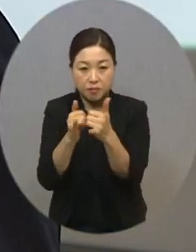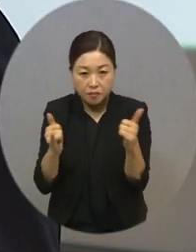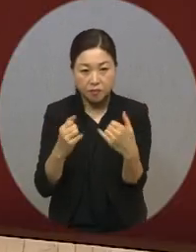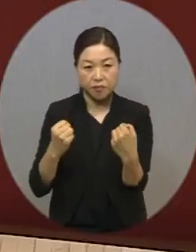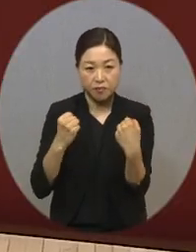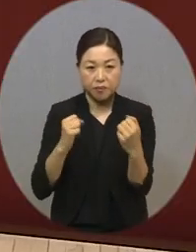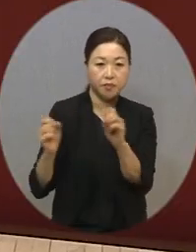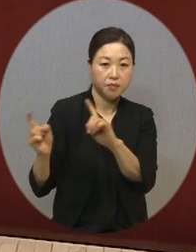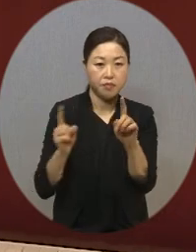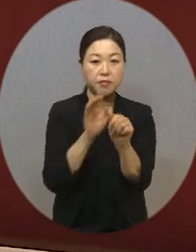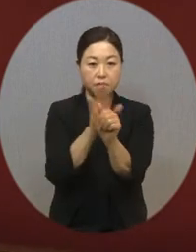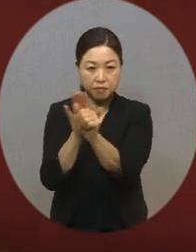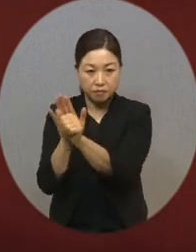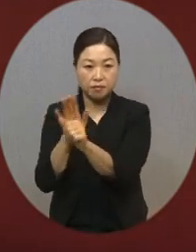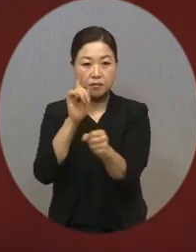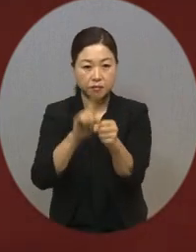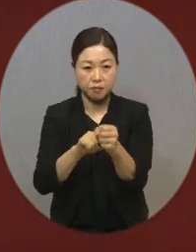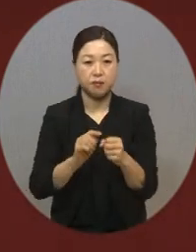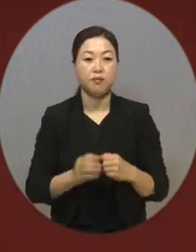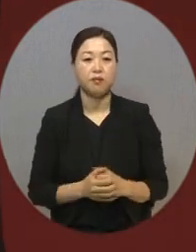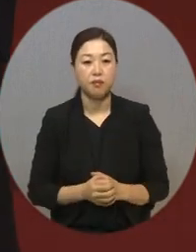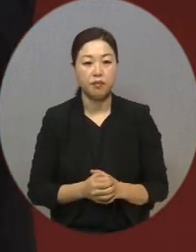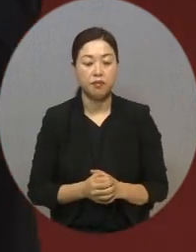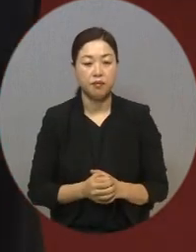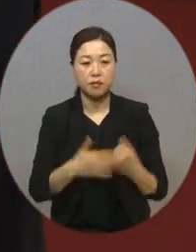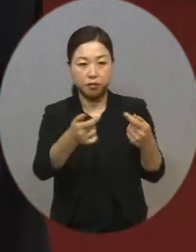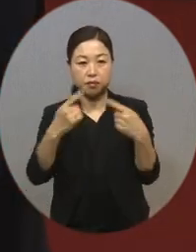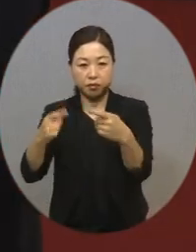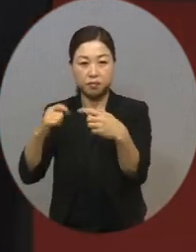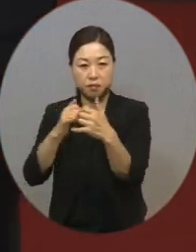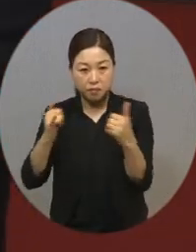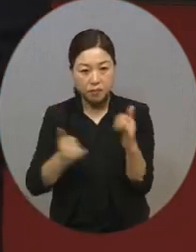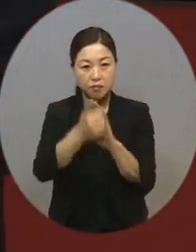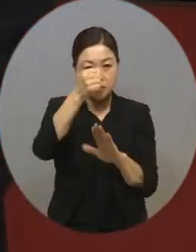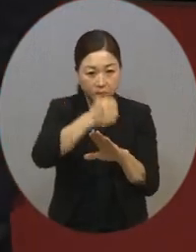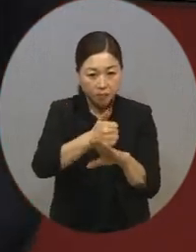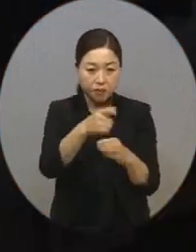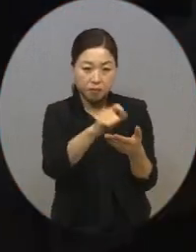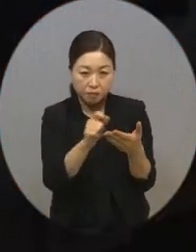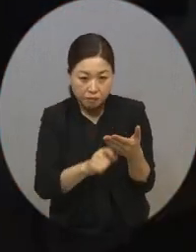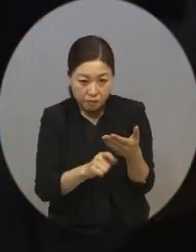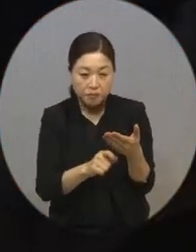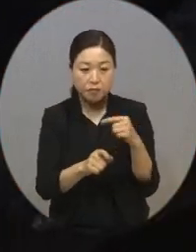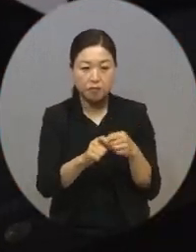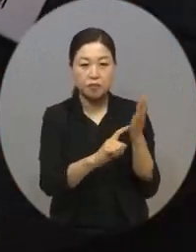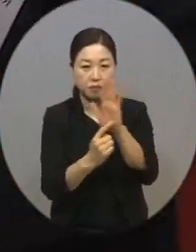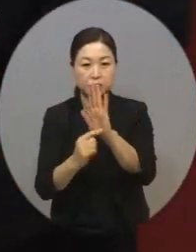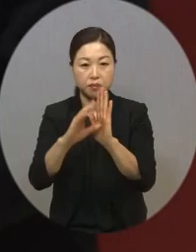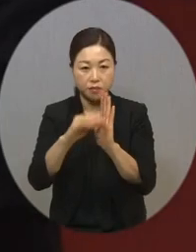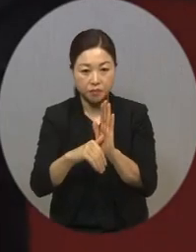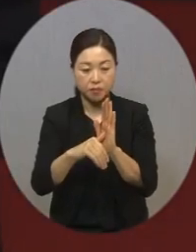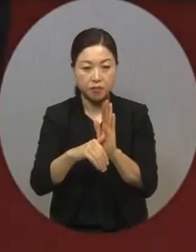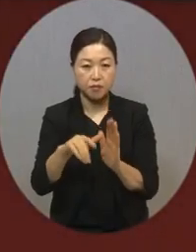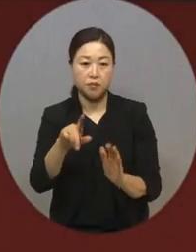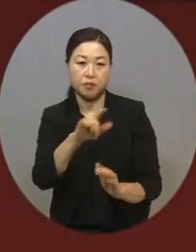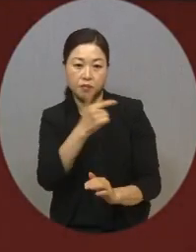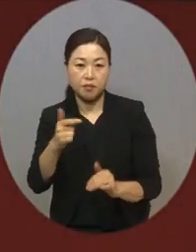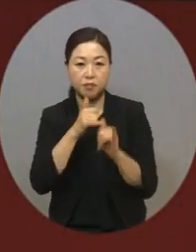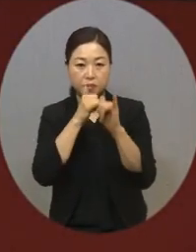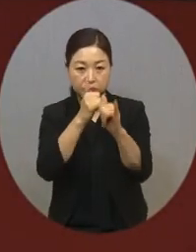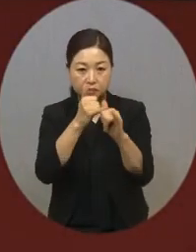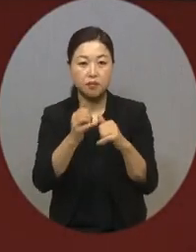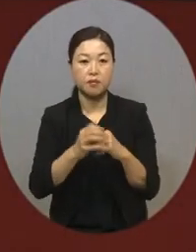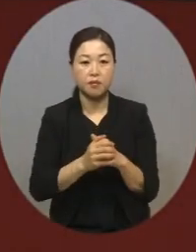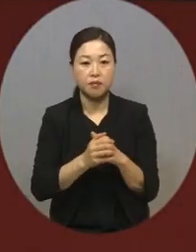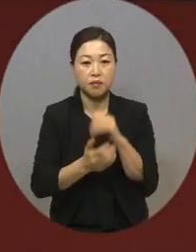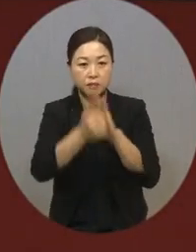취지입니다 자활 사업 참여자들에 대한 성공과 공로 수기 공모전에서 영광의 대상은 성공수기 부문의